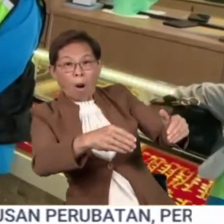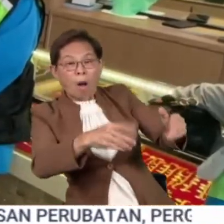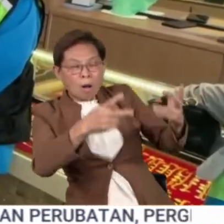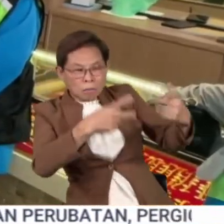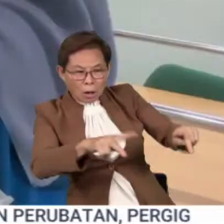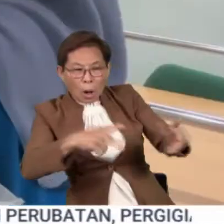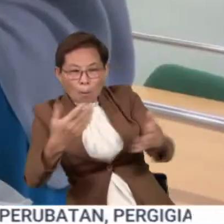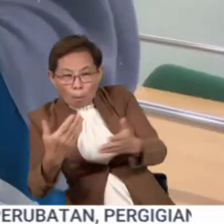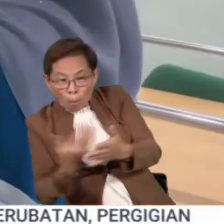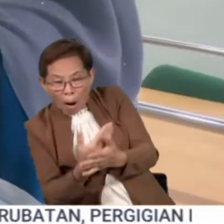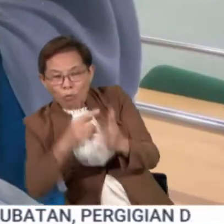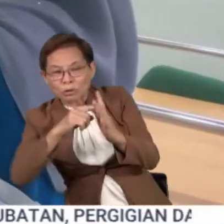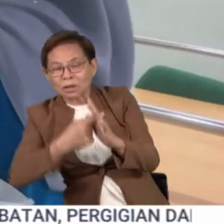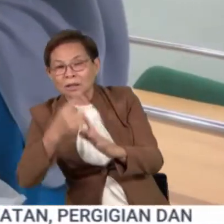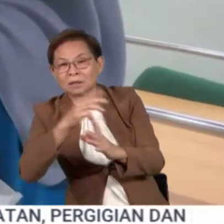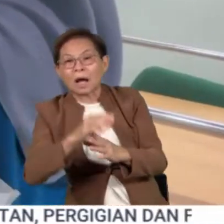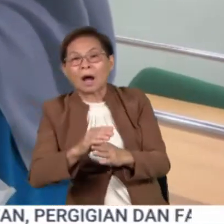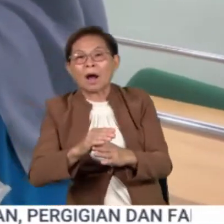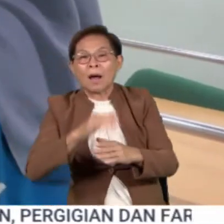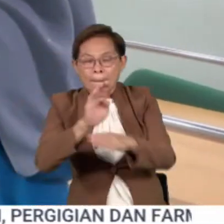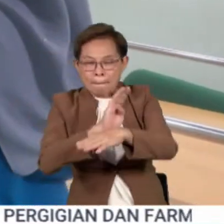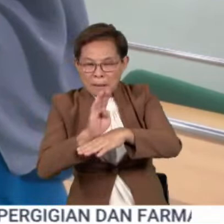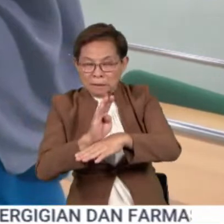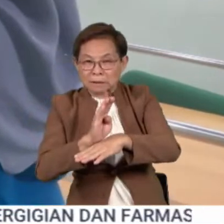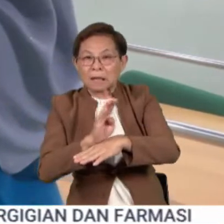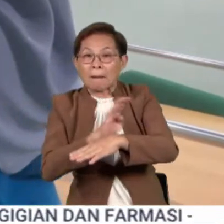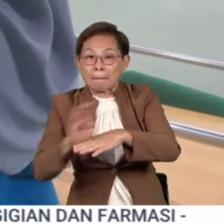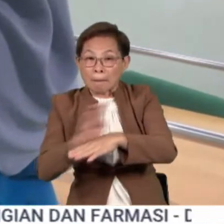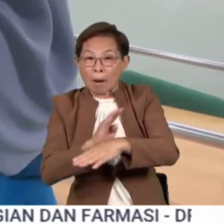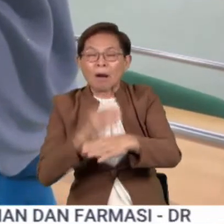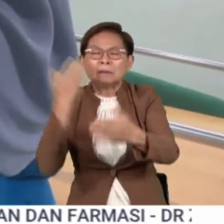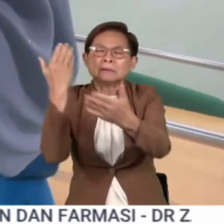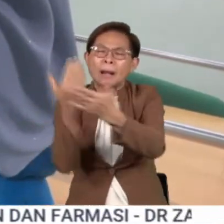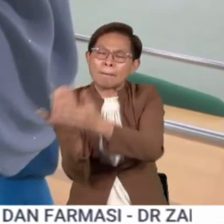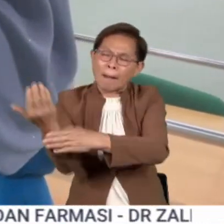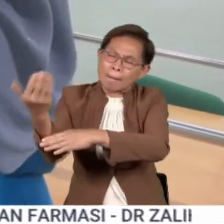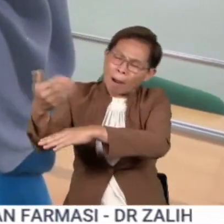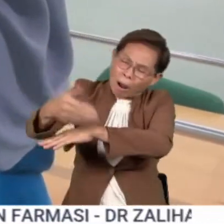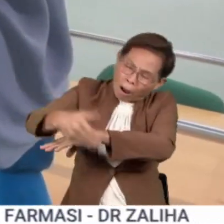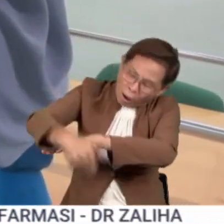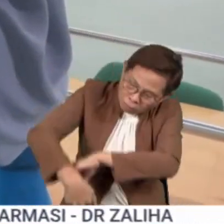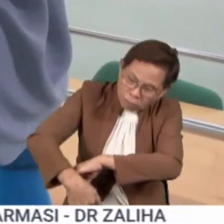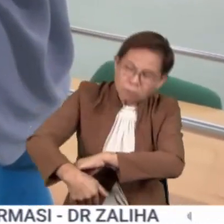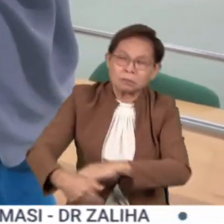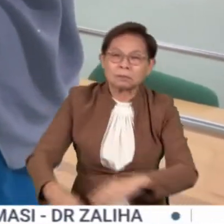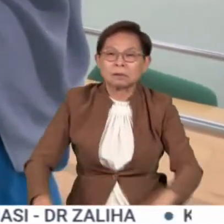operasi Setiap perusahaan yang menjalankan peniagaan sehingga lewat malam